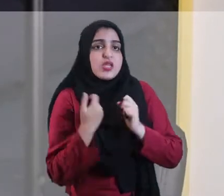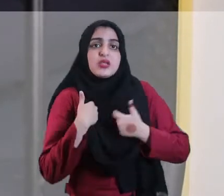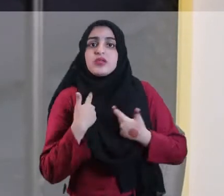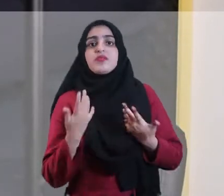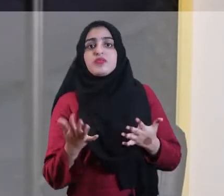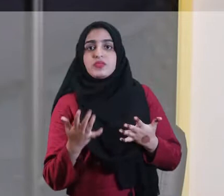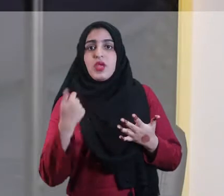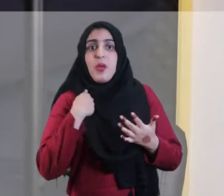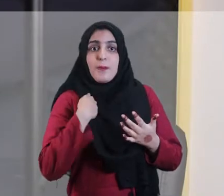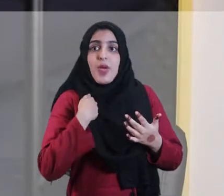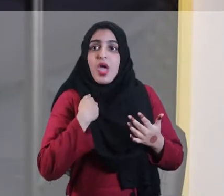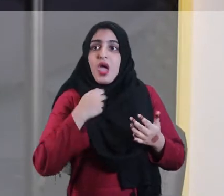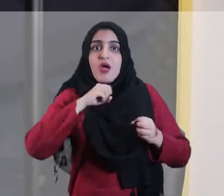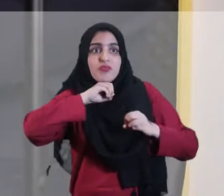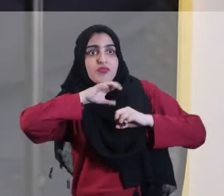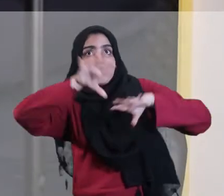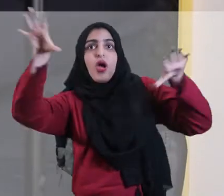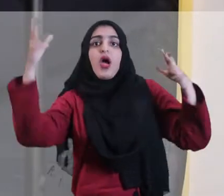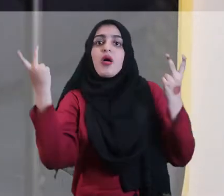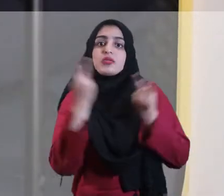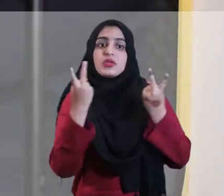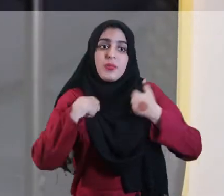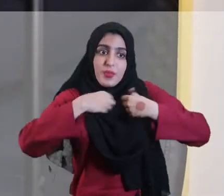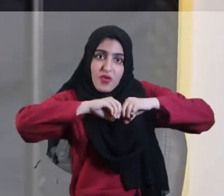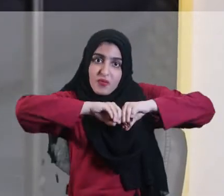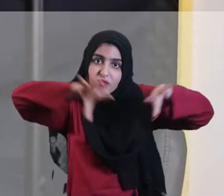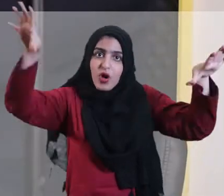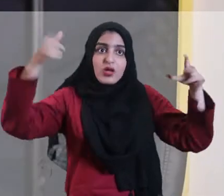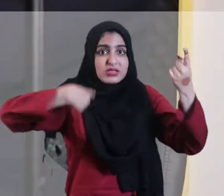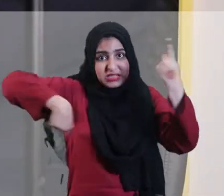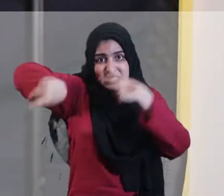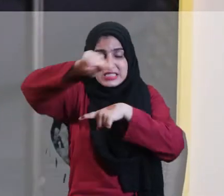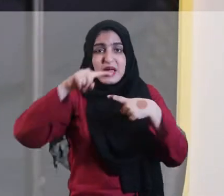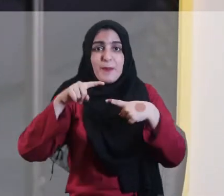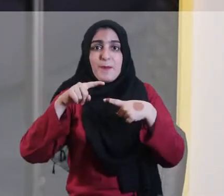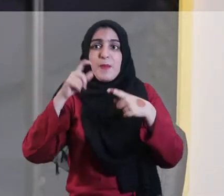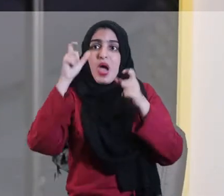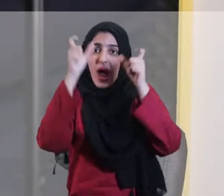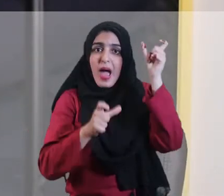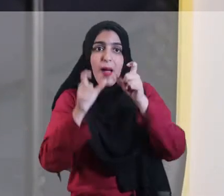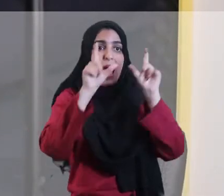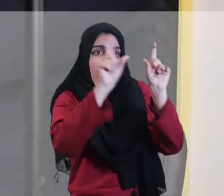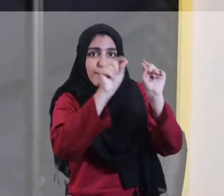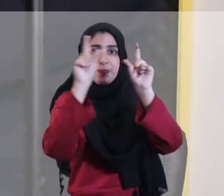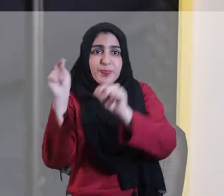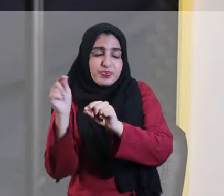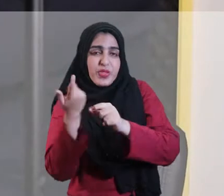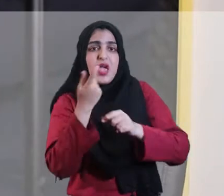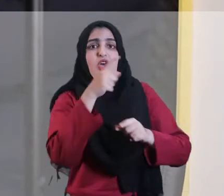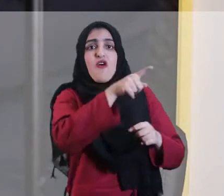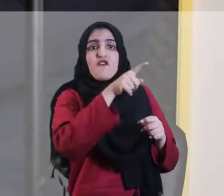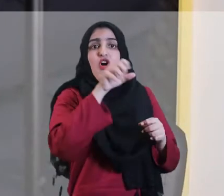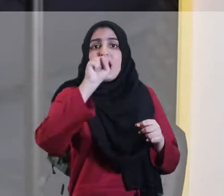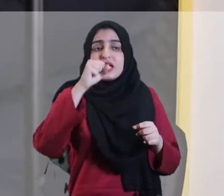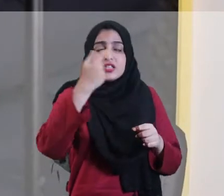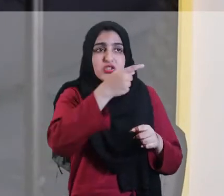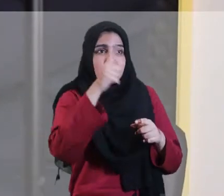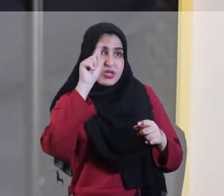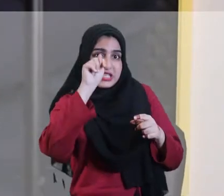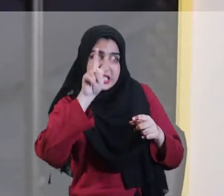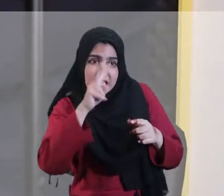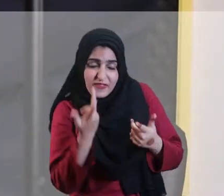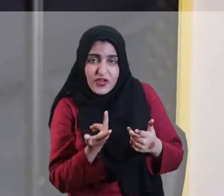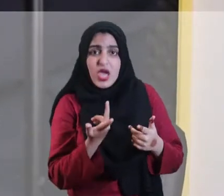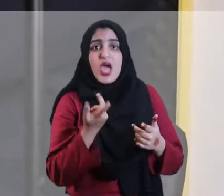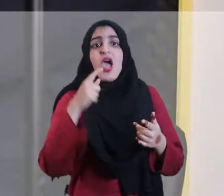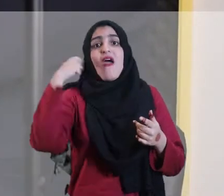मसल इस टू डू समथिंग आफ्टर डूइंग ए स्पेसिफिक हमारे